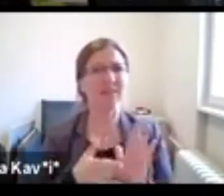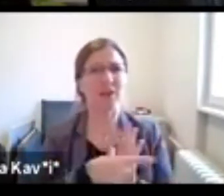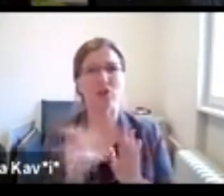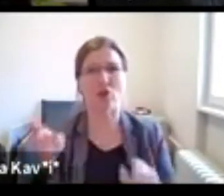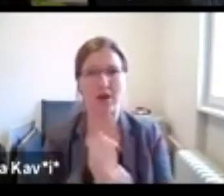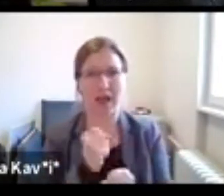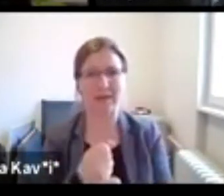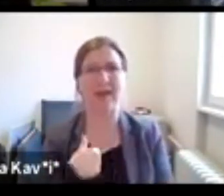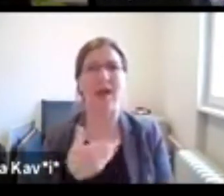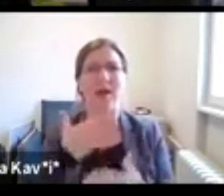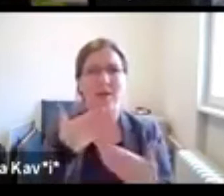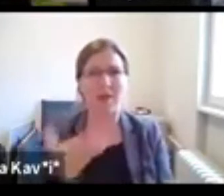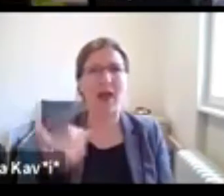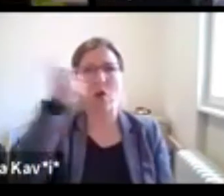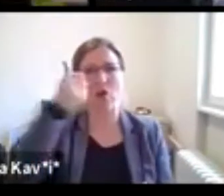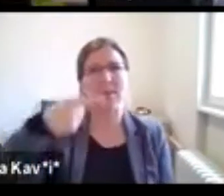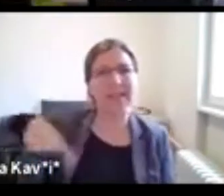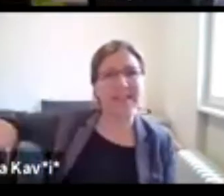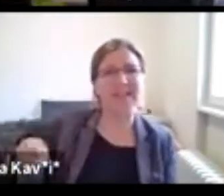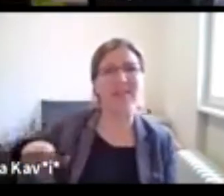svih koje zapošljavate i